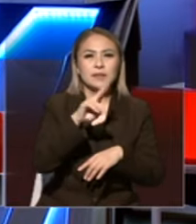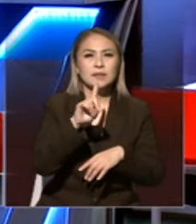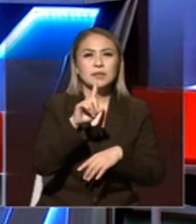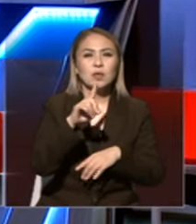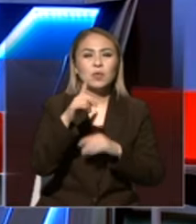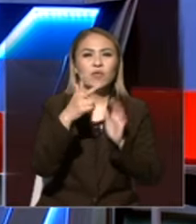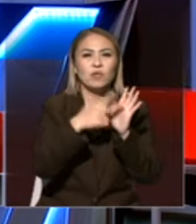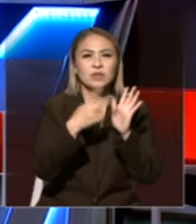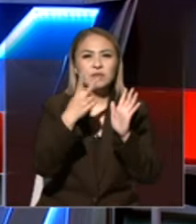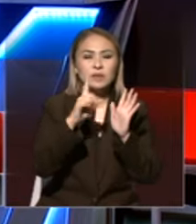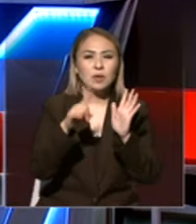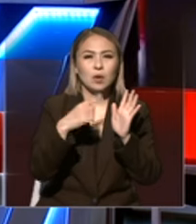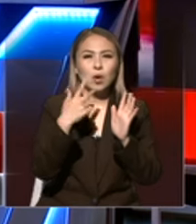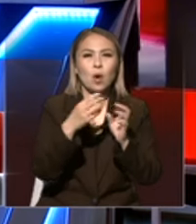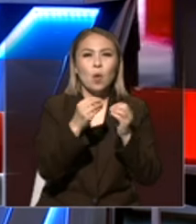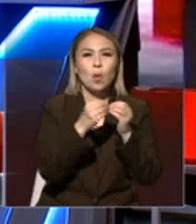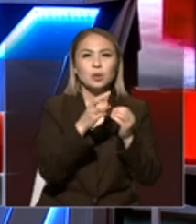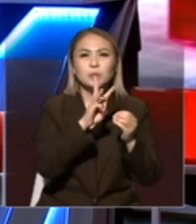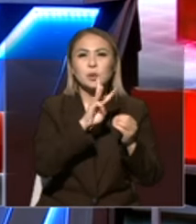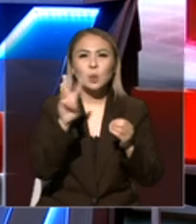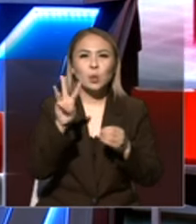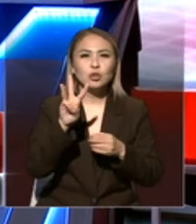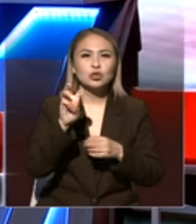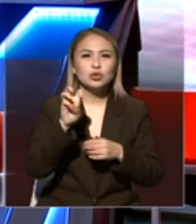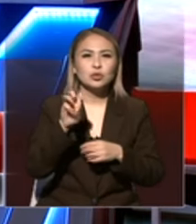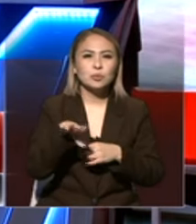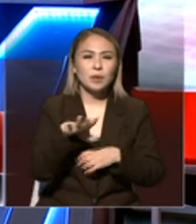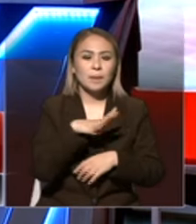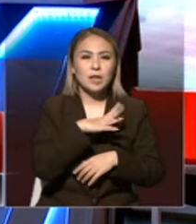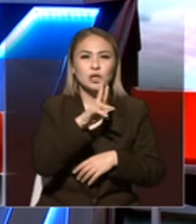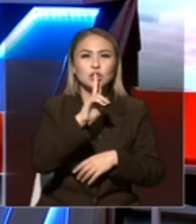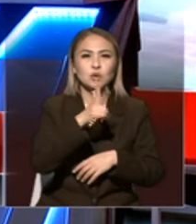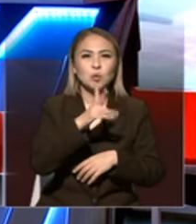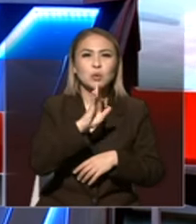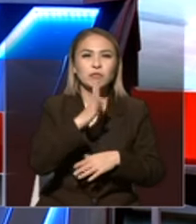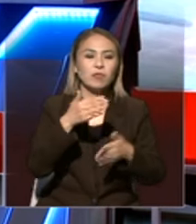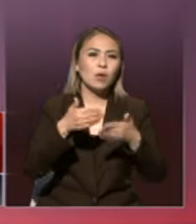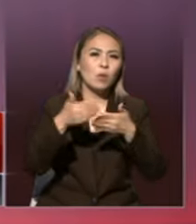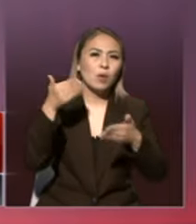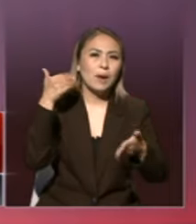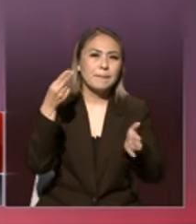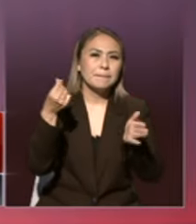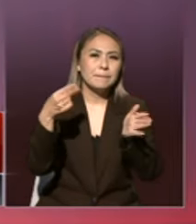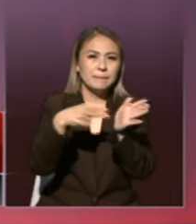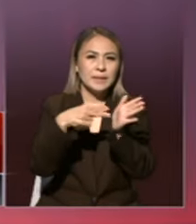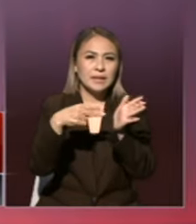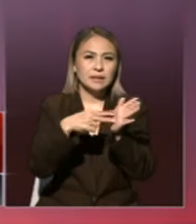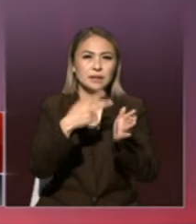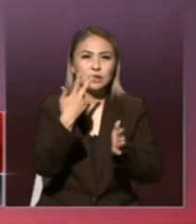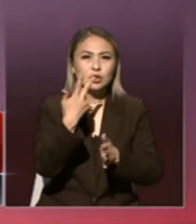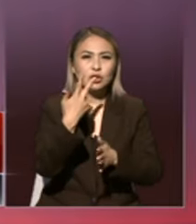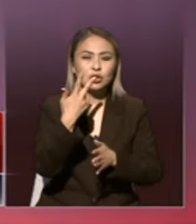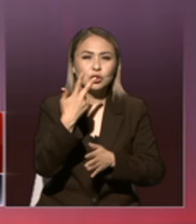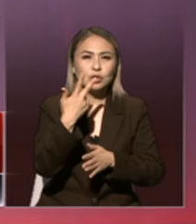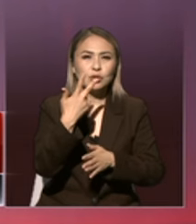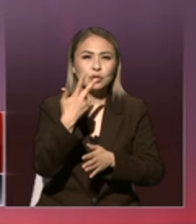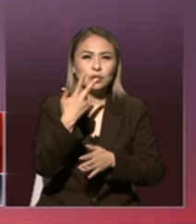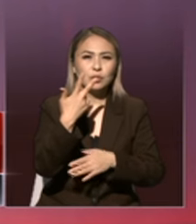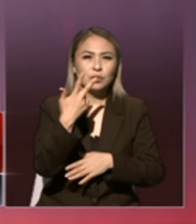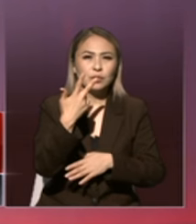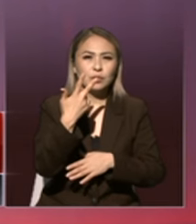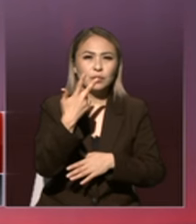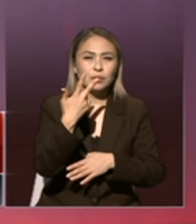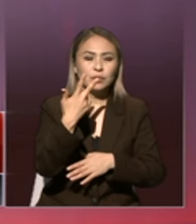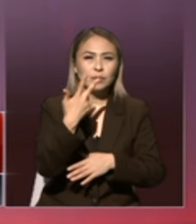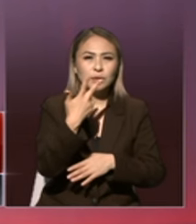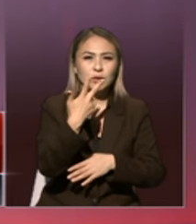бағасы 10 миллион 300 болды. Ал енді 4 жыл бұрын бір трактордың бағасы 3,5 мың болды.